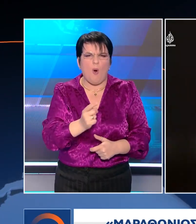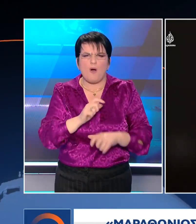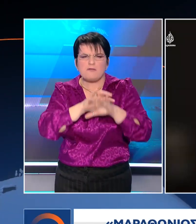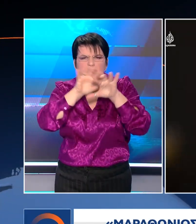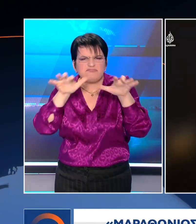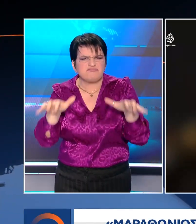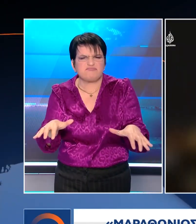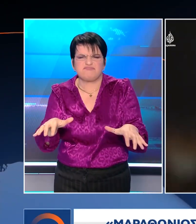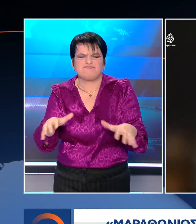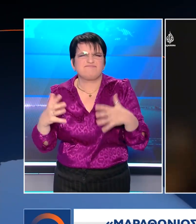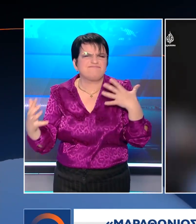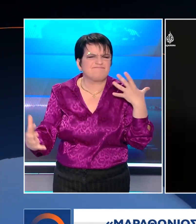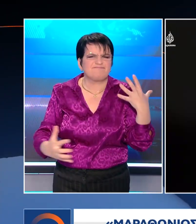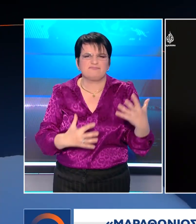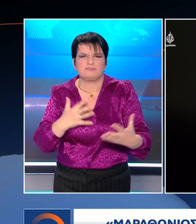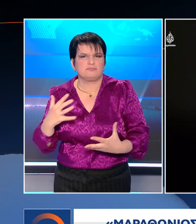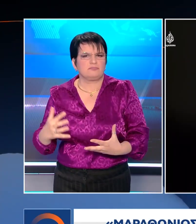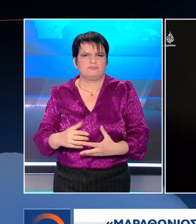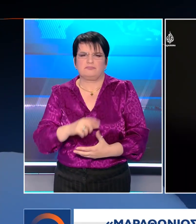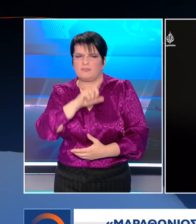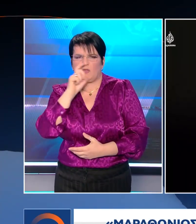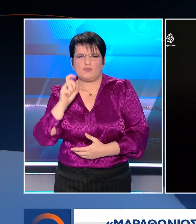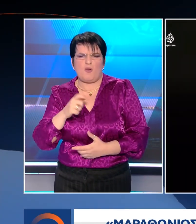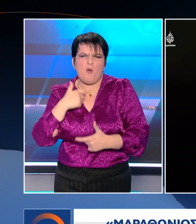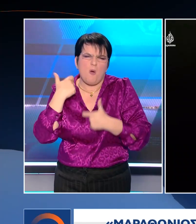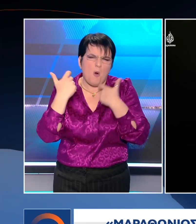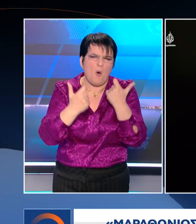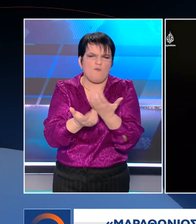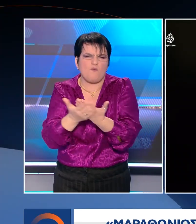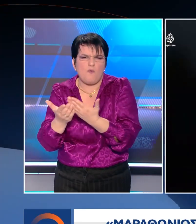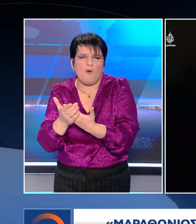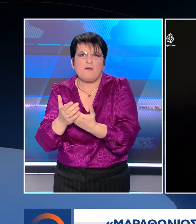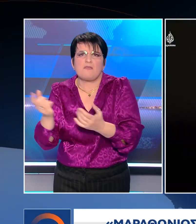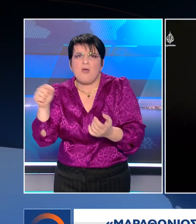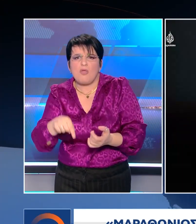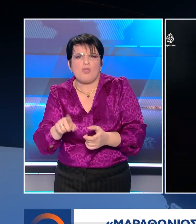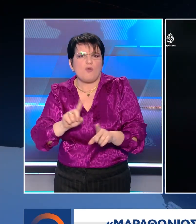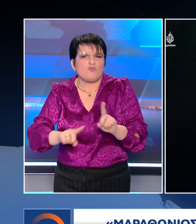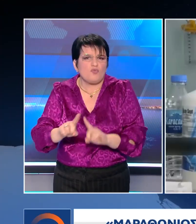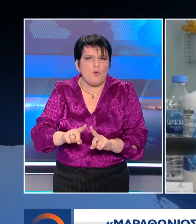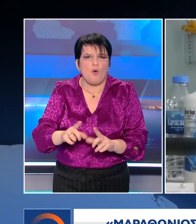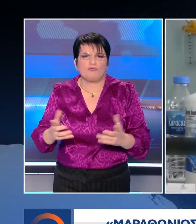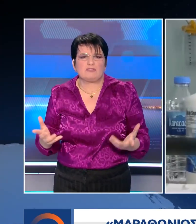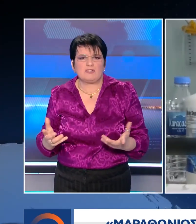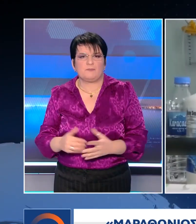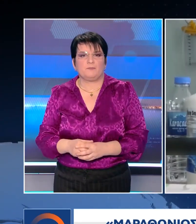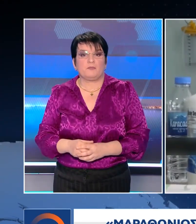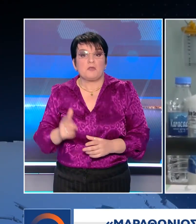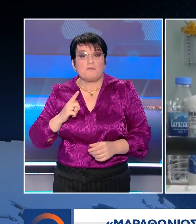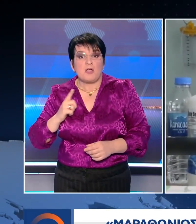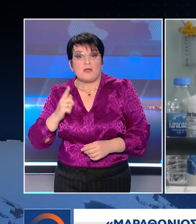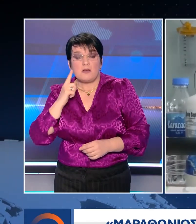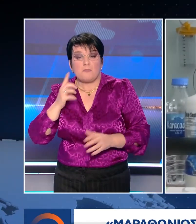sesim duydum. Her yaptılarını, acılarını. Ne olur yardım edin. Kimse yok mu? Dedim. Sonra